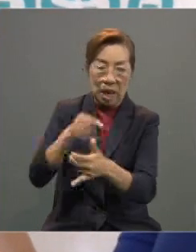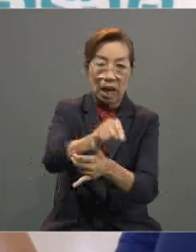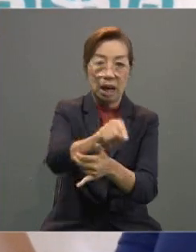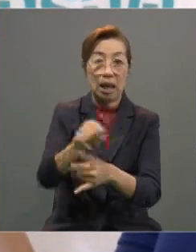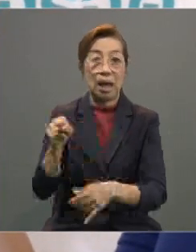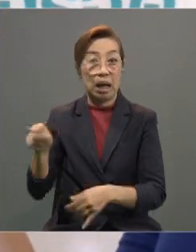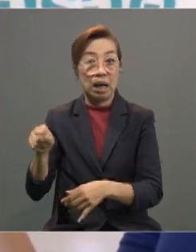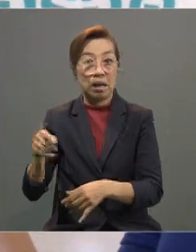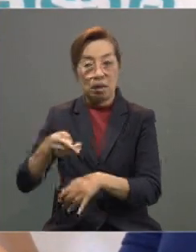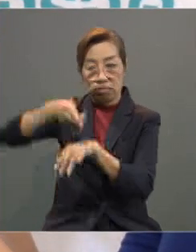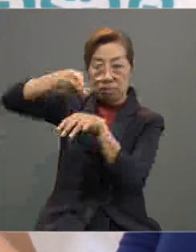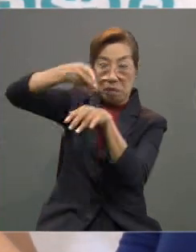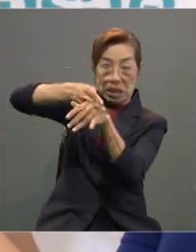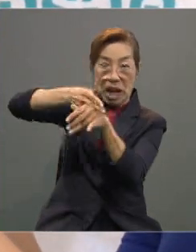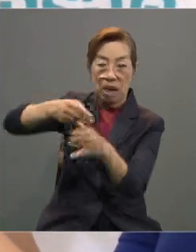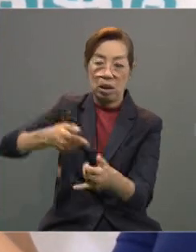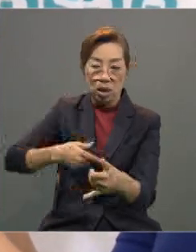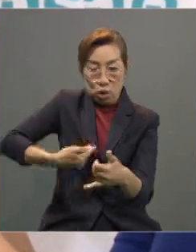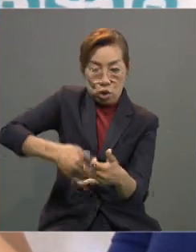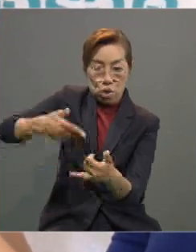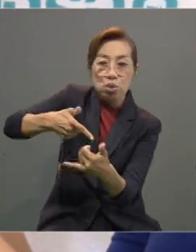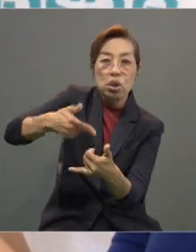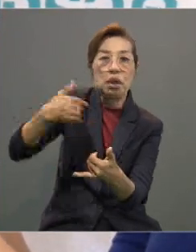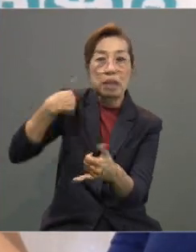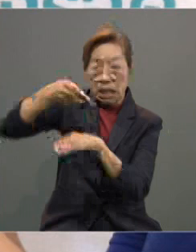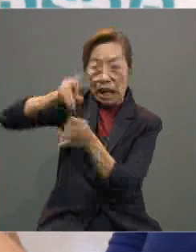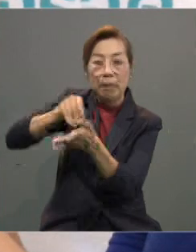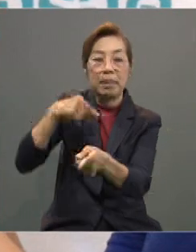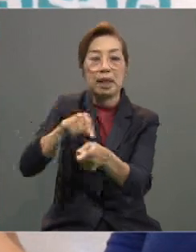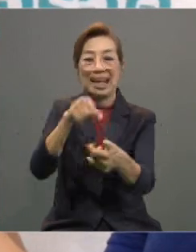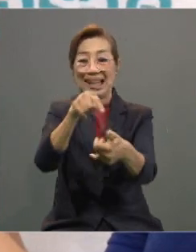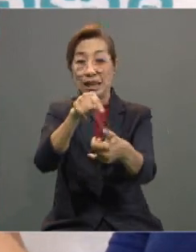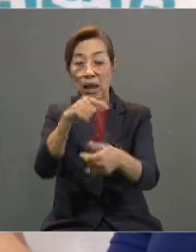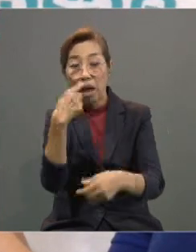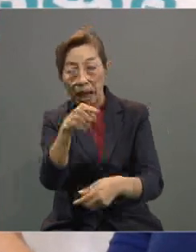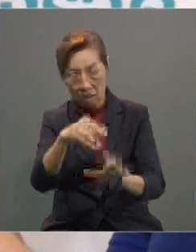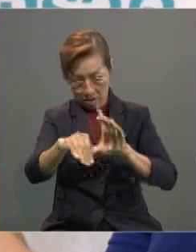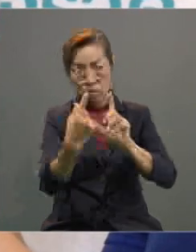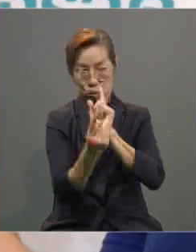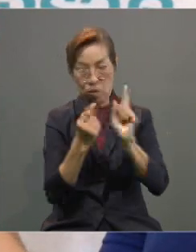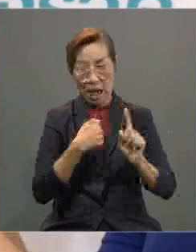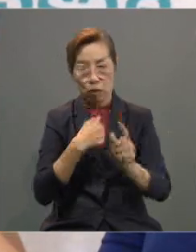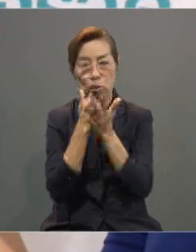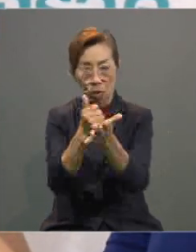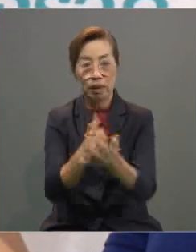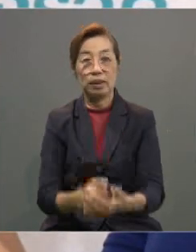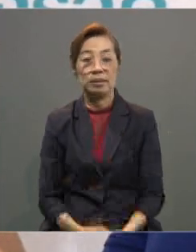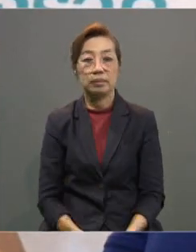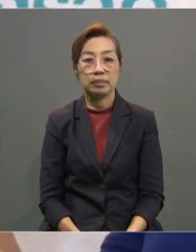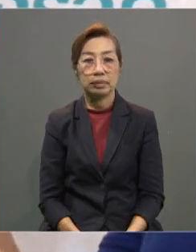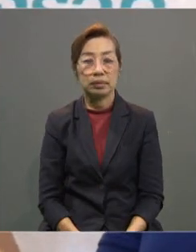ฉี่รถน้องเขาด้วยในคลิปมีด้วยนะครับก็ถ้าน้องดูอยู่นะครับก็ติดต่อมาที่พี่ได้เลยเดี๋ยวพี่จะช่วย